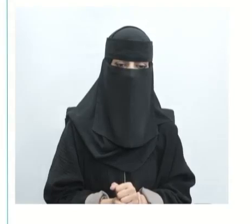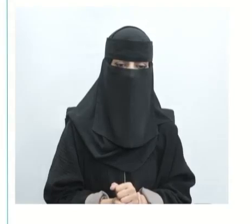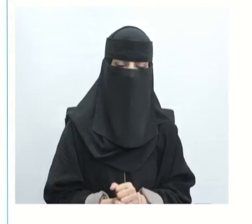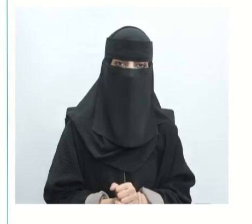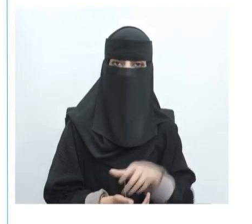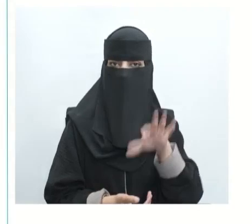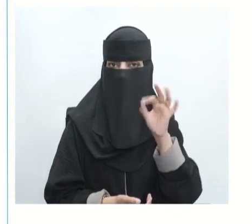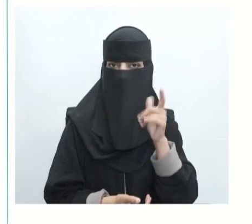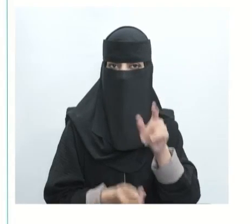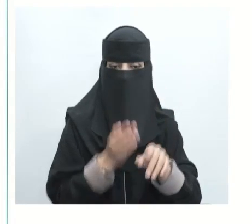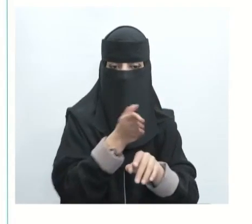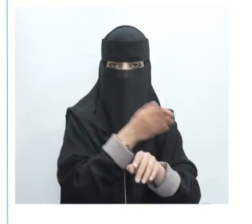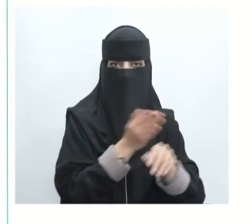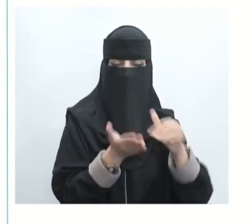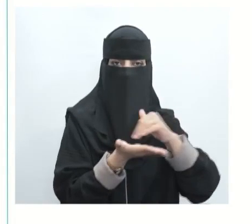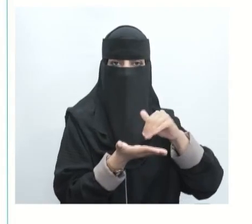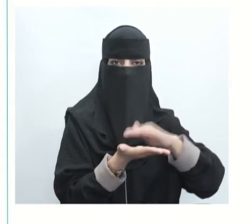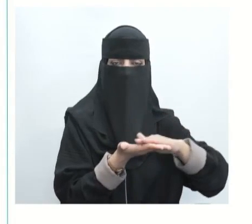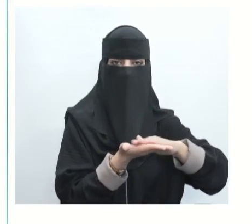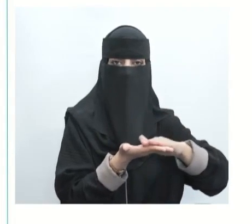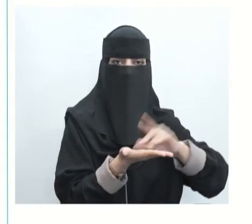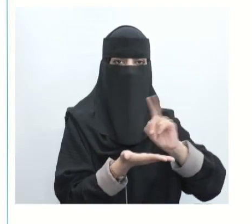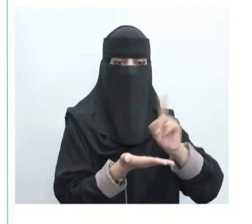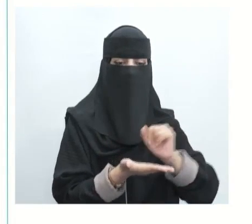إلا ماذا؟ طريقا.